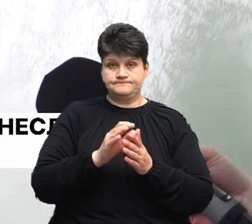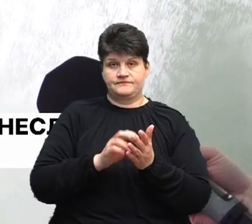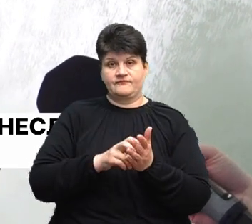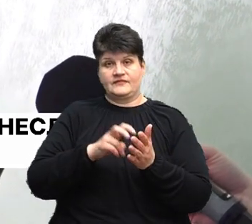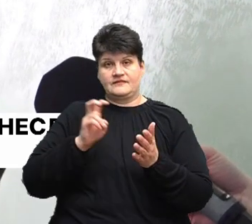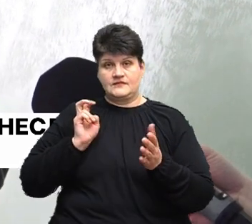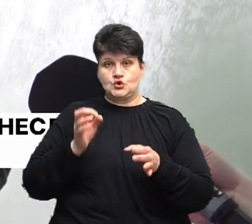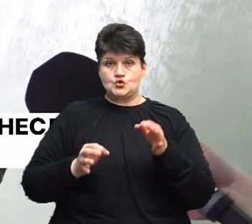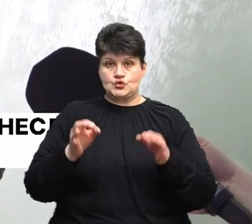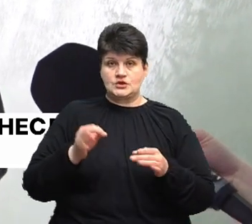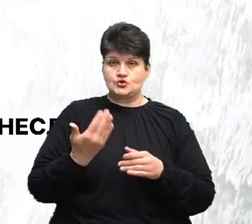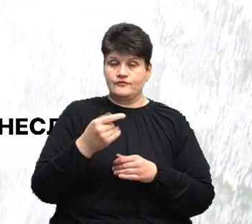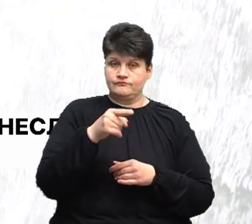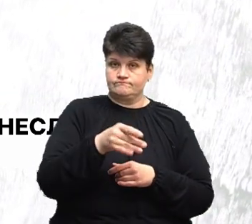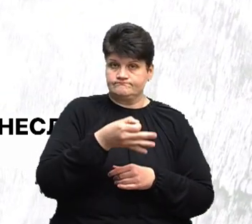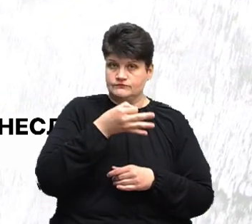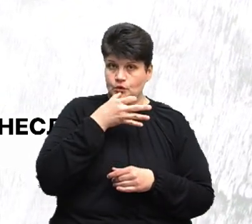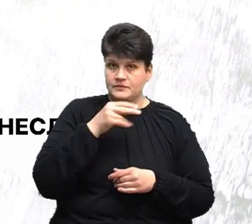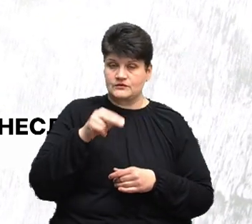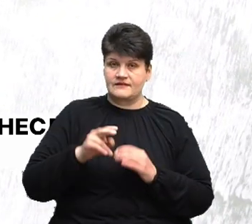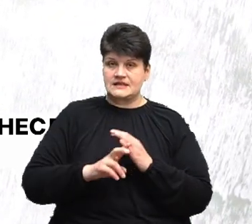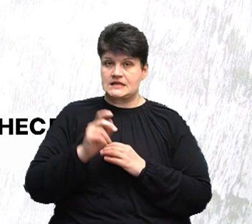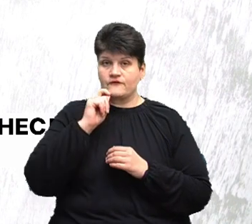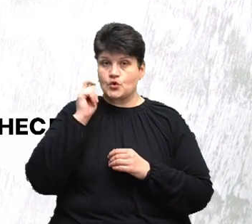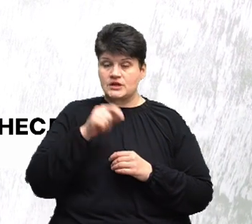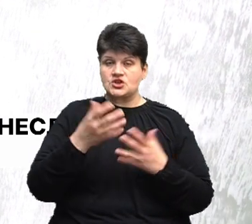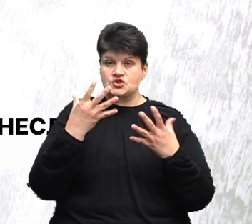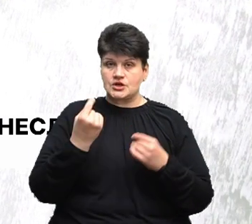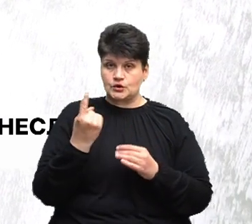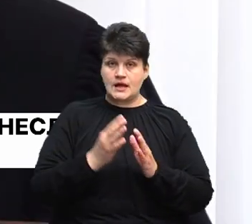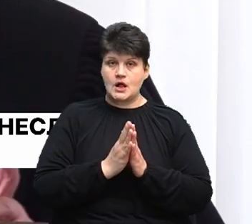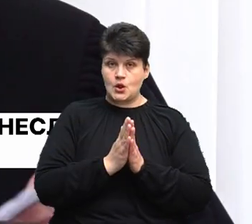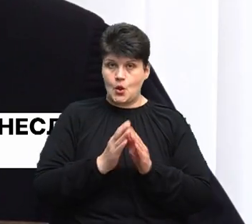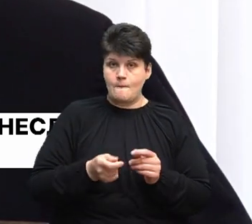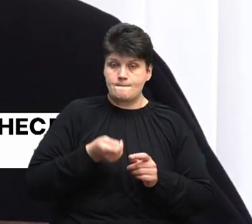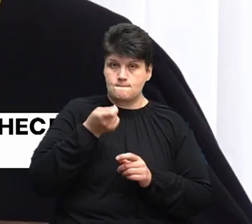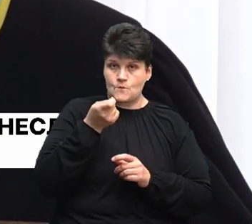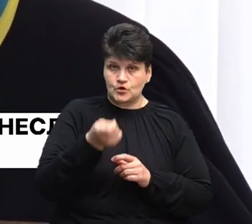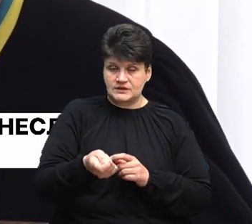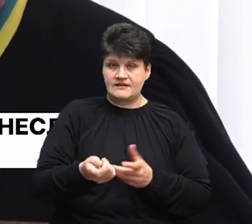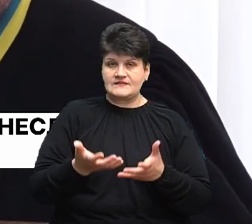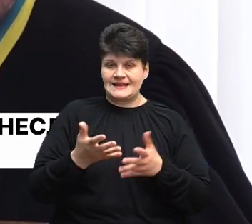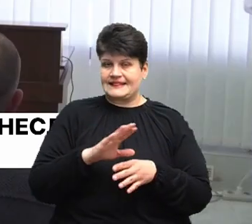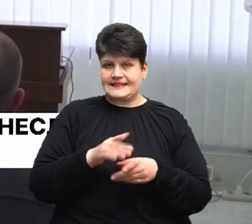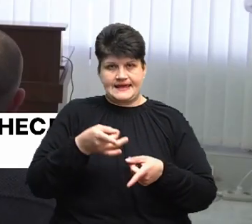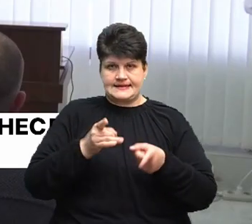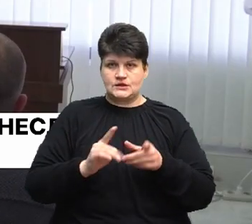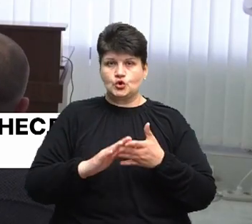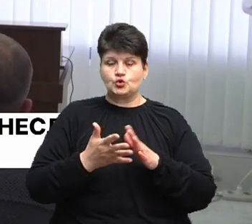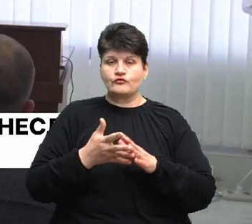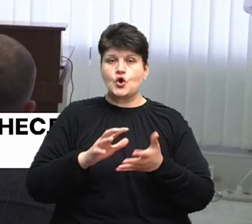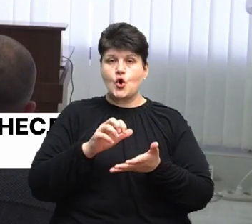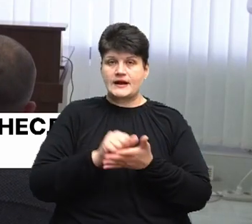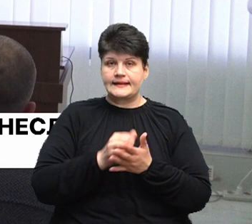прихильник Православної церкви України. Ще одне клопотання – відповідач подав про визнання недійсним договорів оренди, терміни